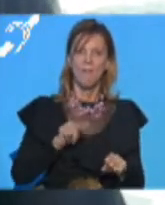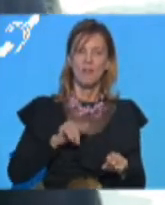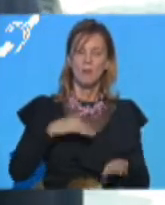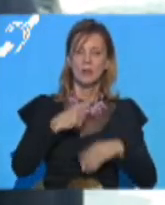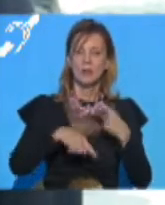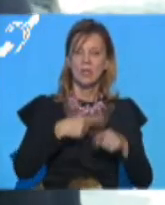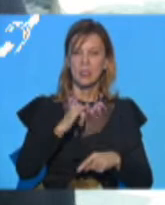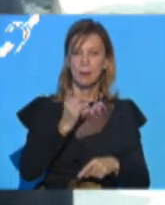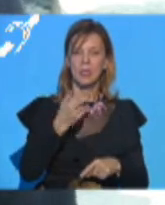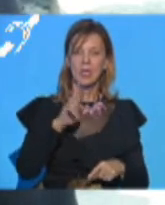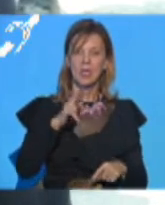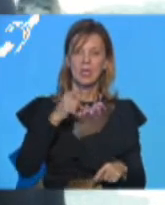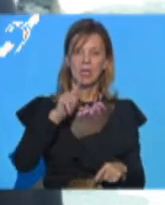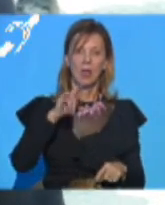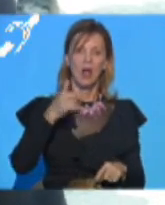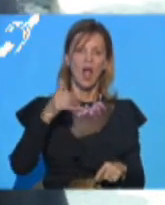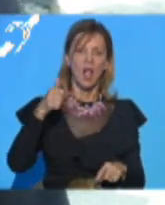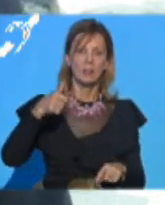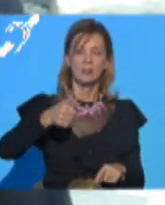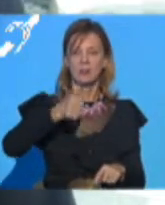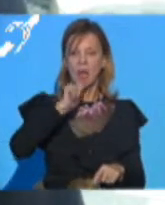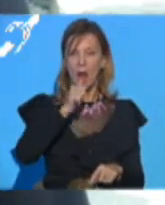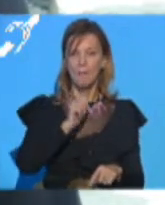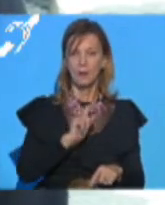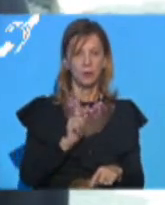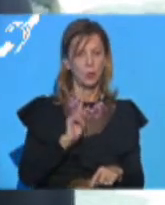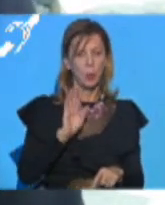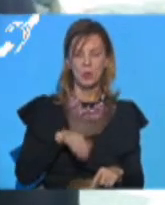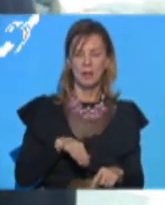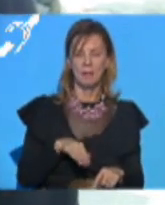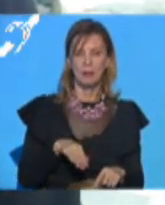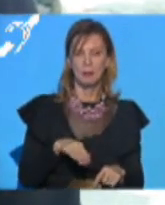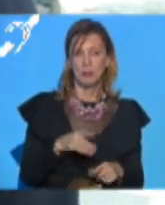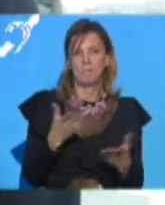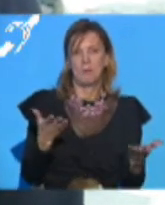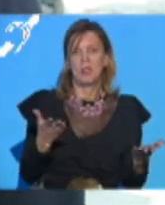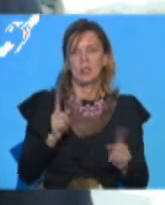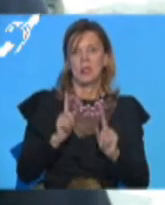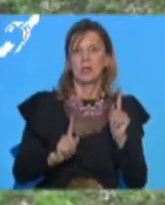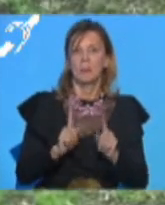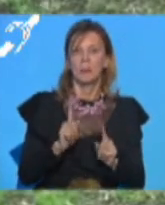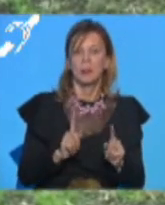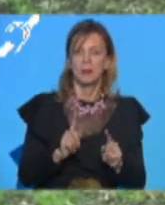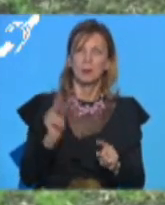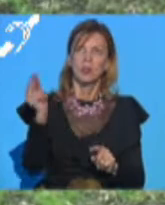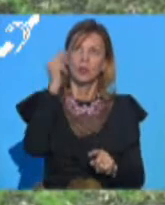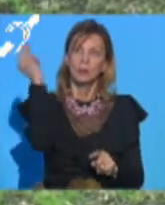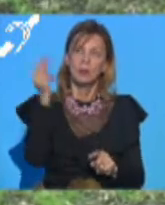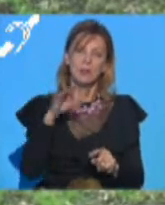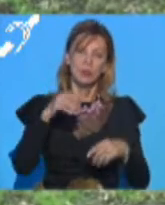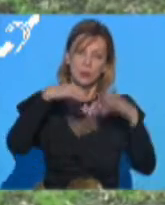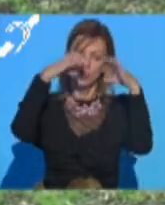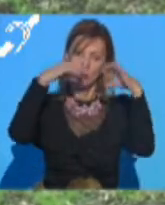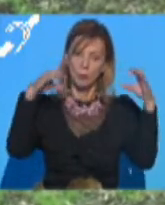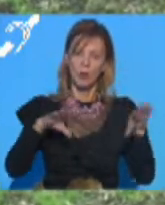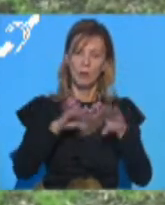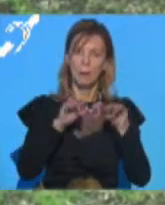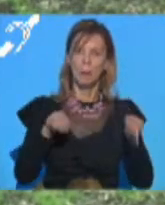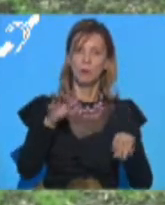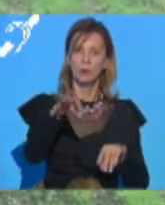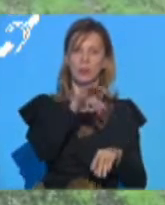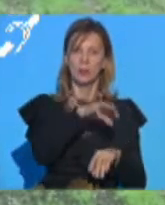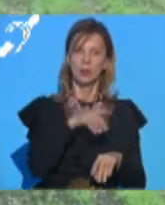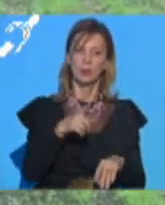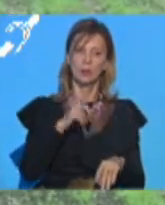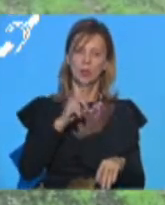nici nu o să avem curând și depindem de Dumnezeu, de ploaie. În mai multe zone din Dolj